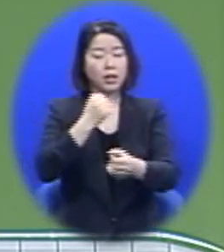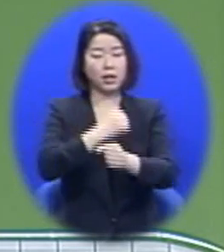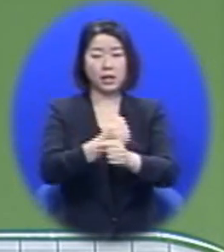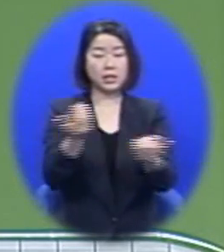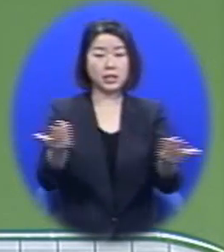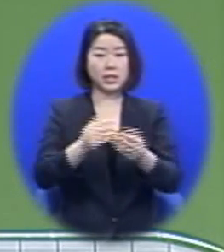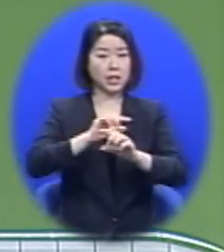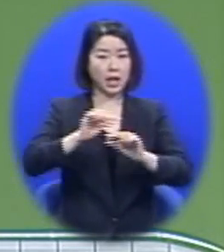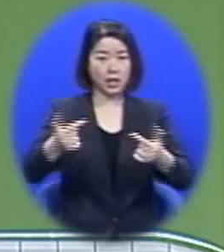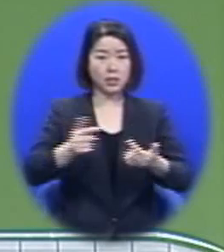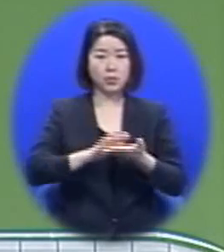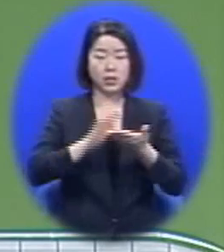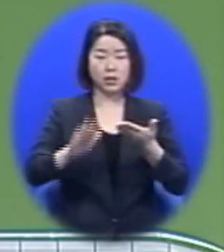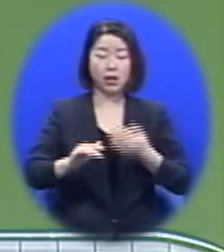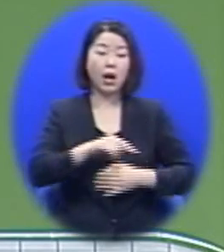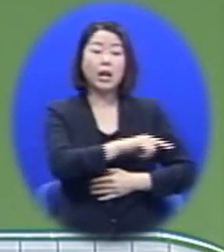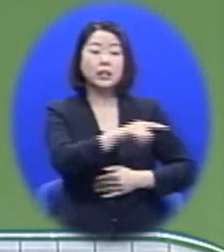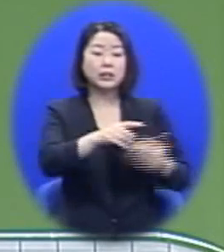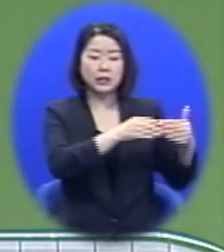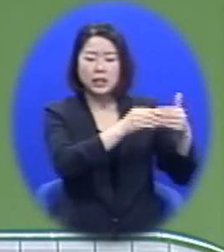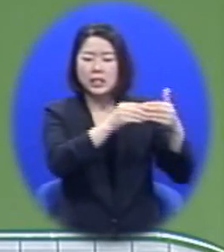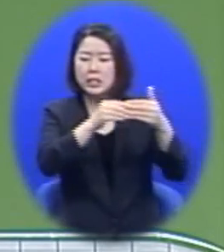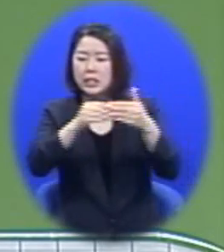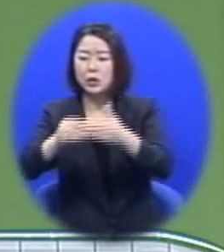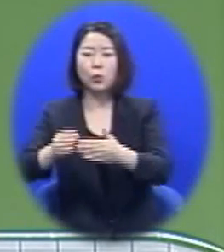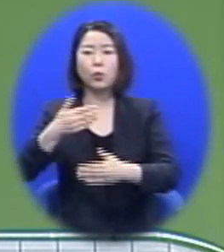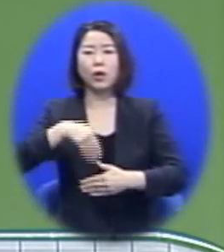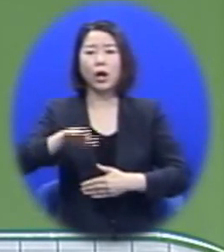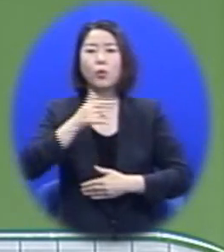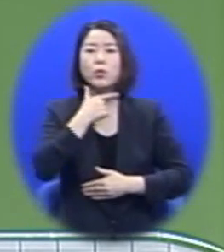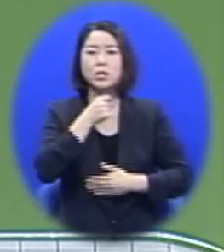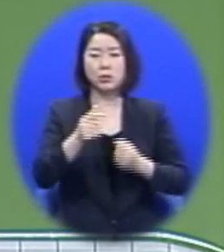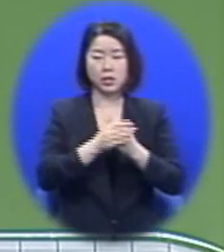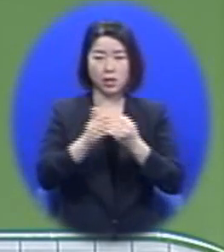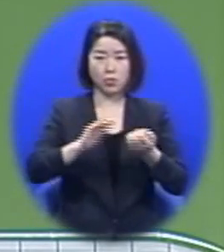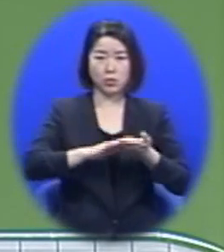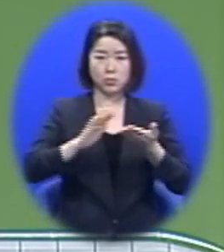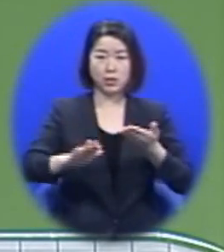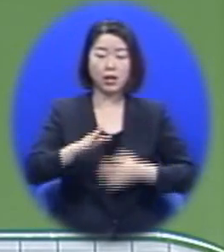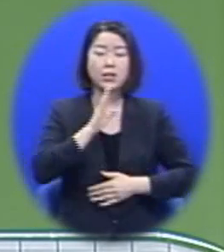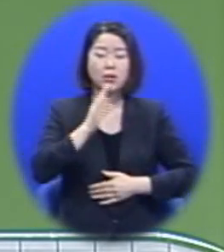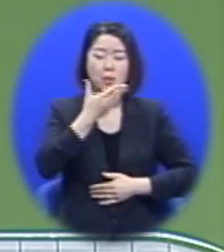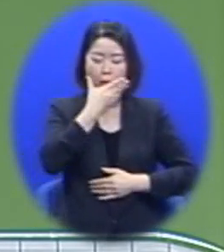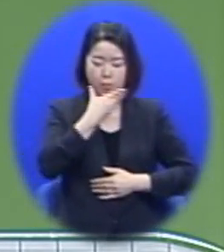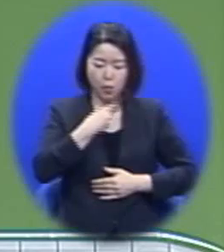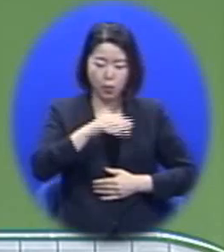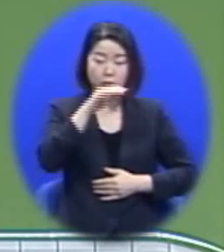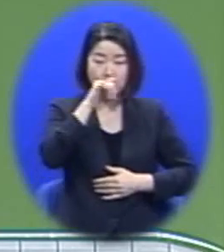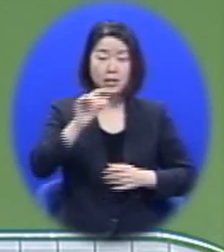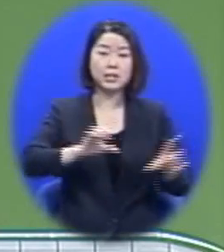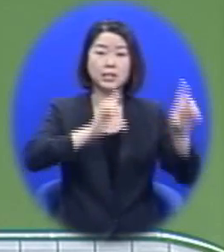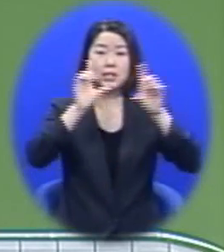일이 아닙니다. 그들을 인도하고 싶어 하시는 것입니다. 정말 복 있는 삶을 살도록